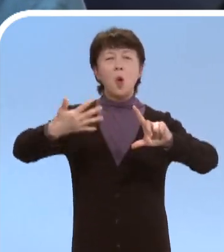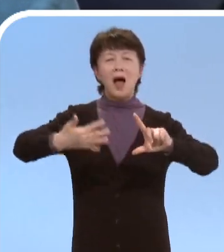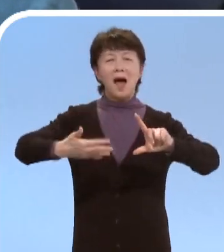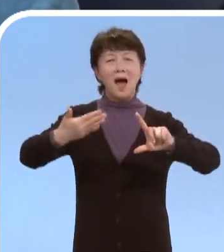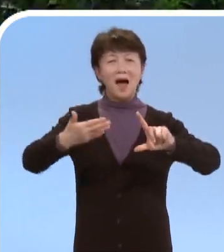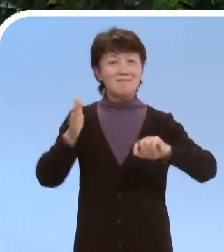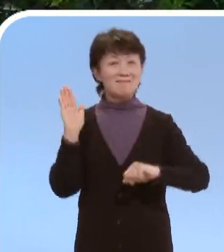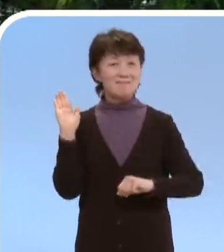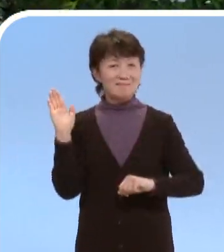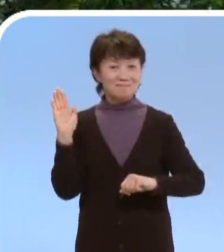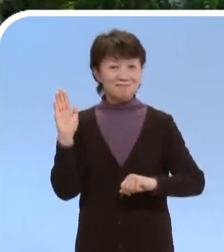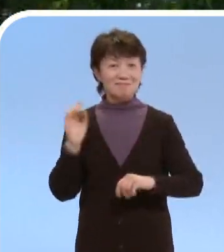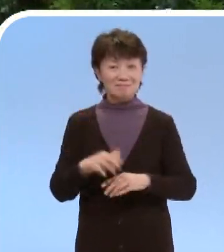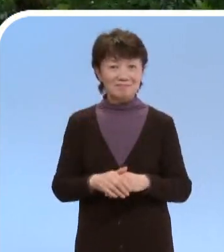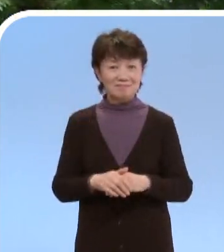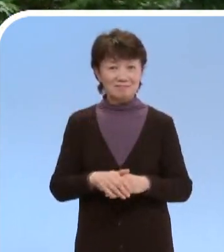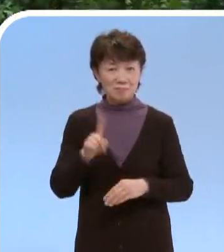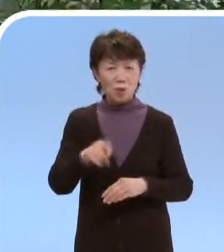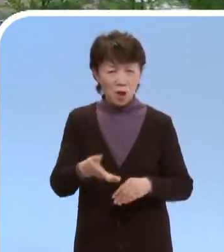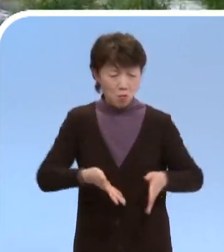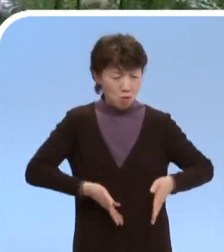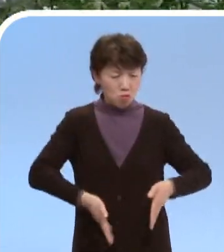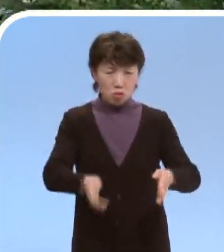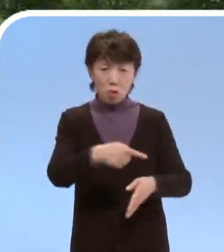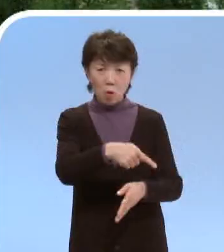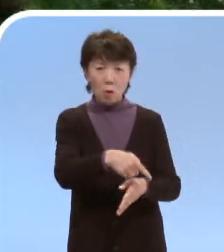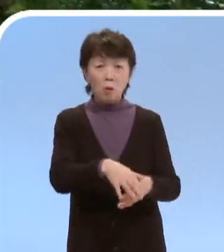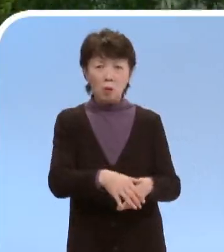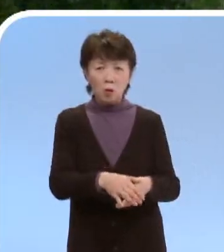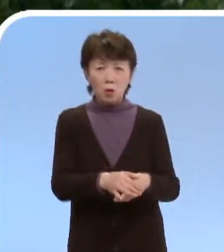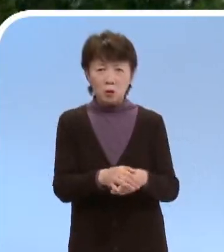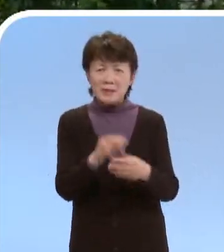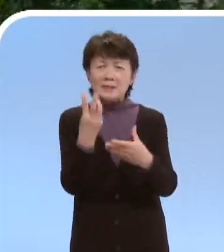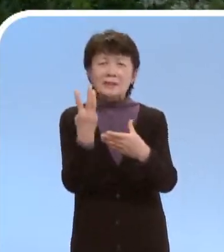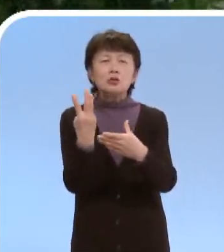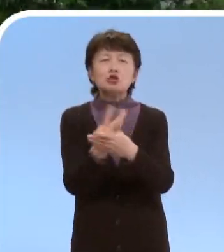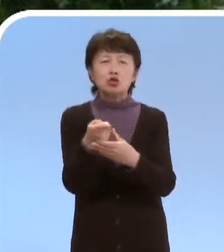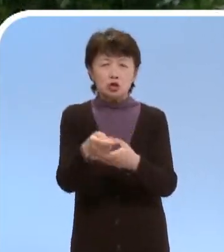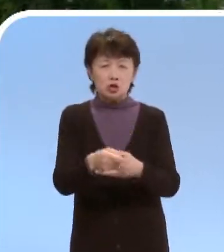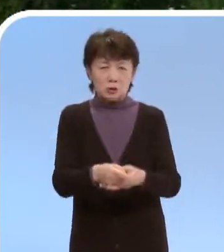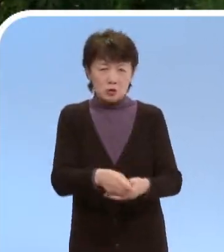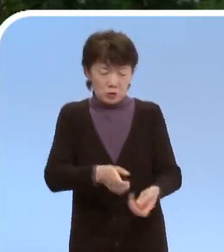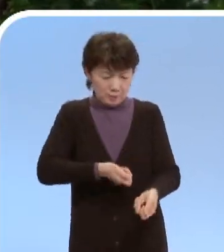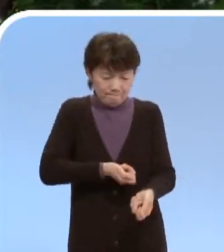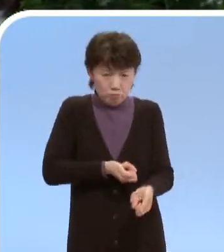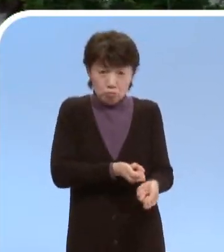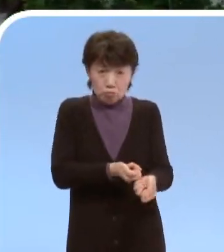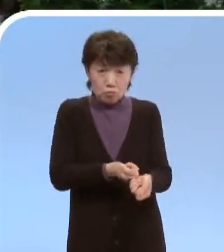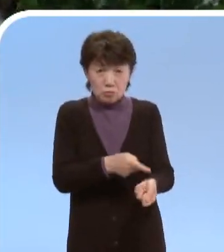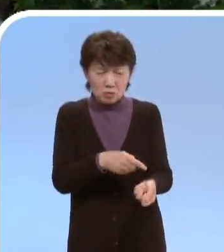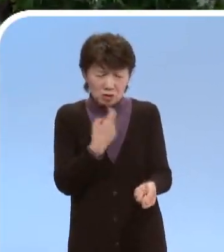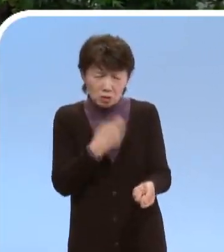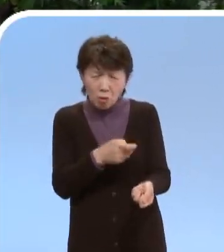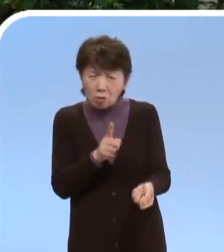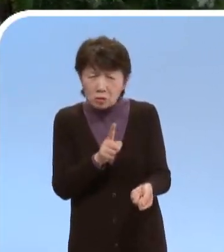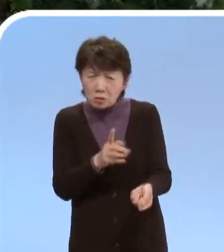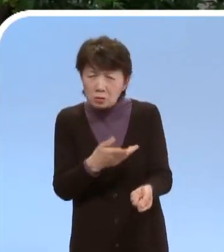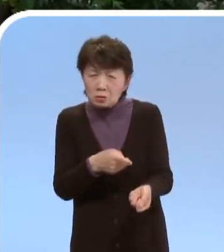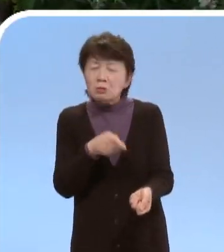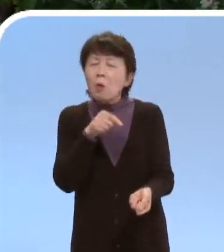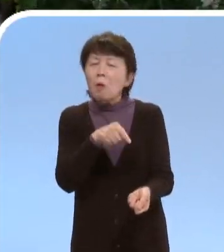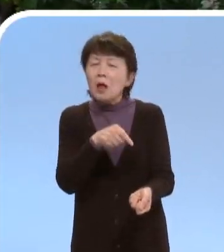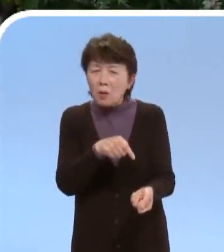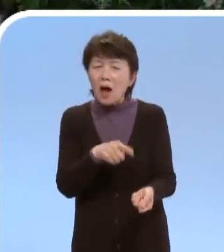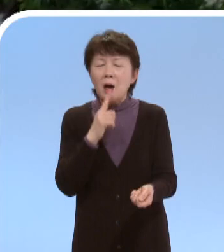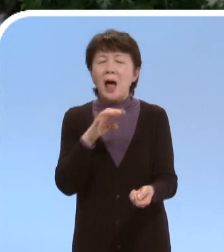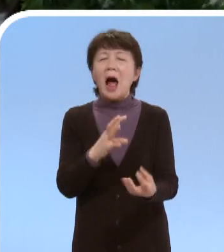。 はい、 でまずはですね、道路脇で、お湯をかけている状態です。 お湯ですか？この白いのは？ これは泡